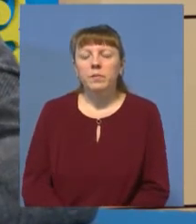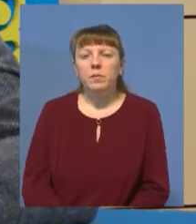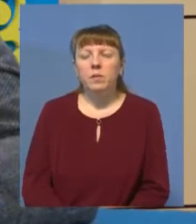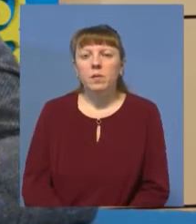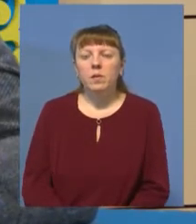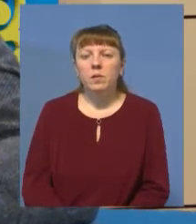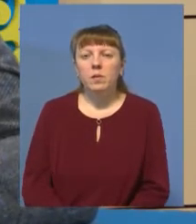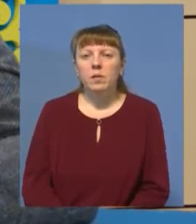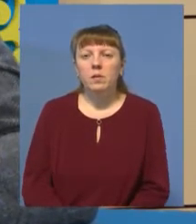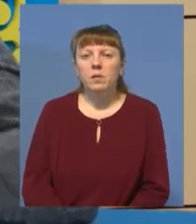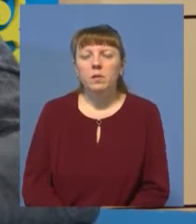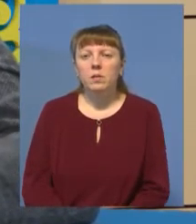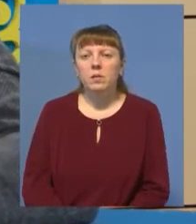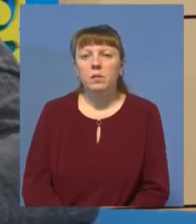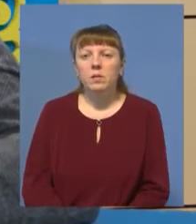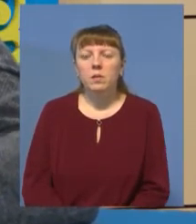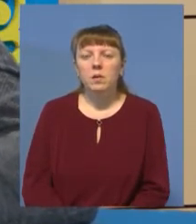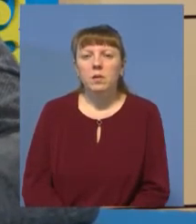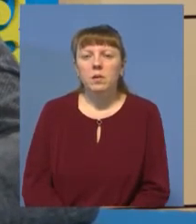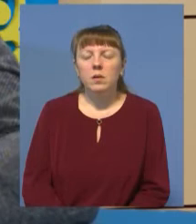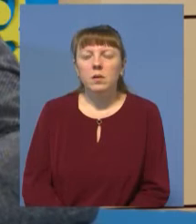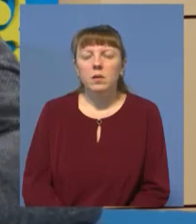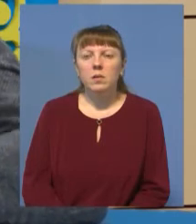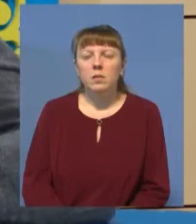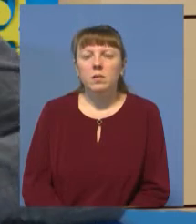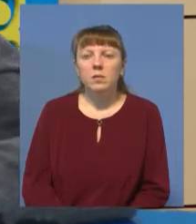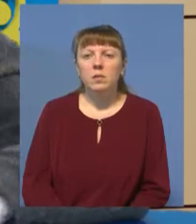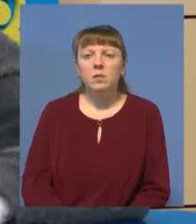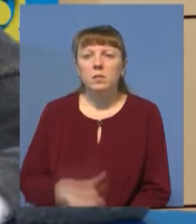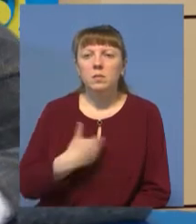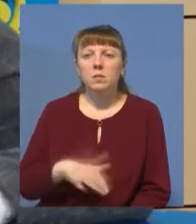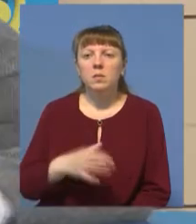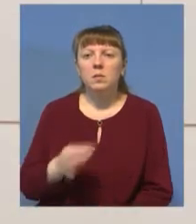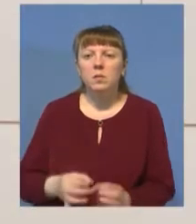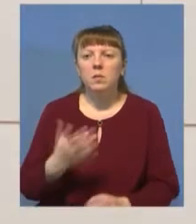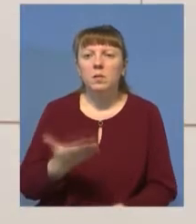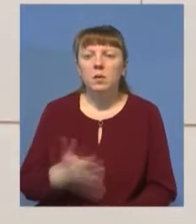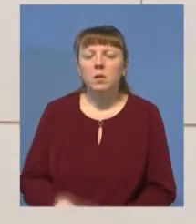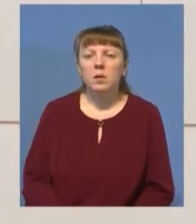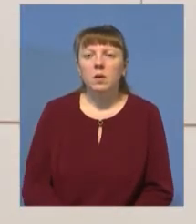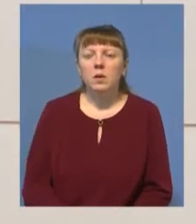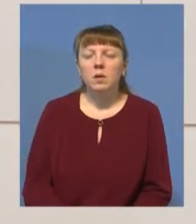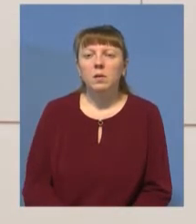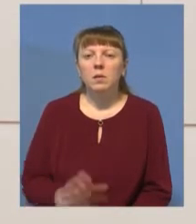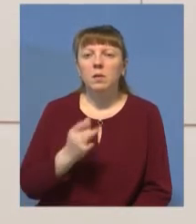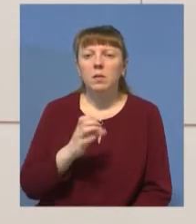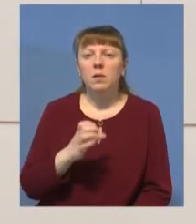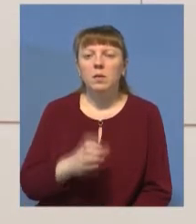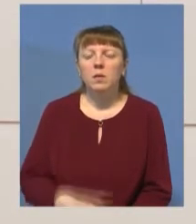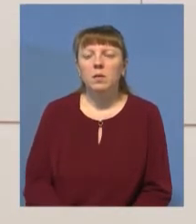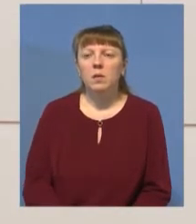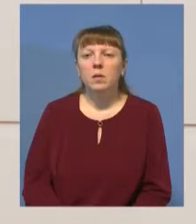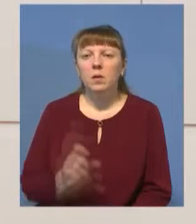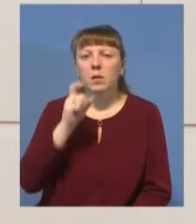ресурс, то это не значит, что уже нет смысла обращаться в суд? Нет, вы знаете, у меня было такое дело к Wildberries.